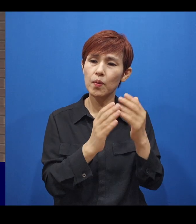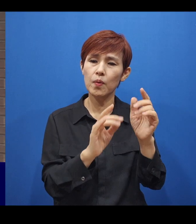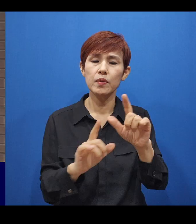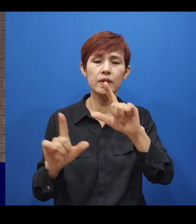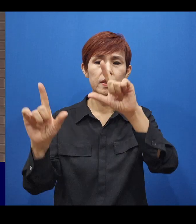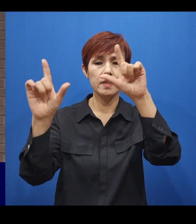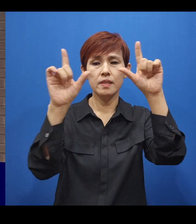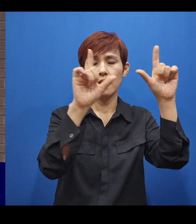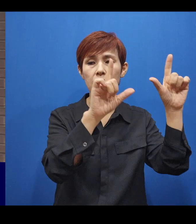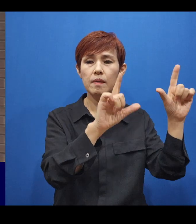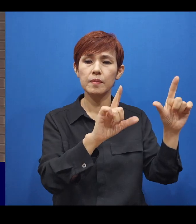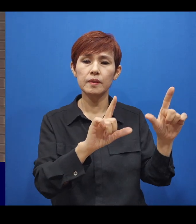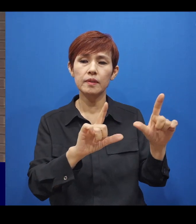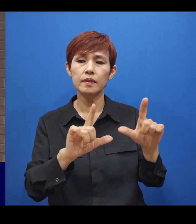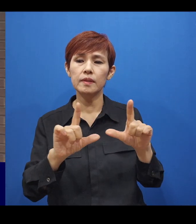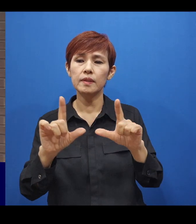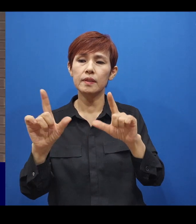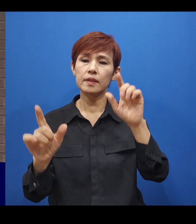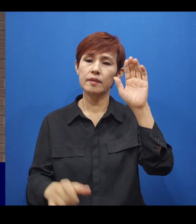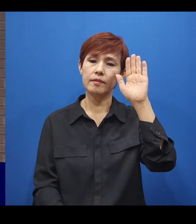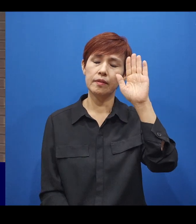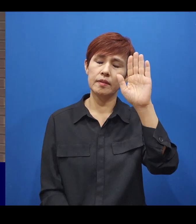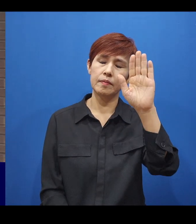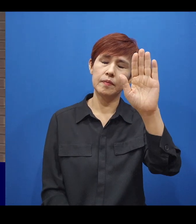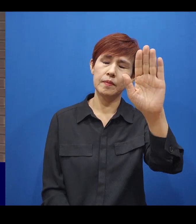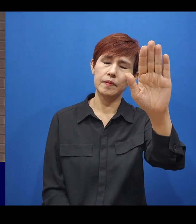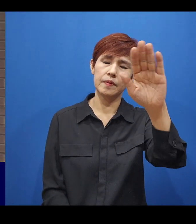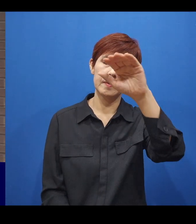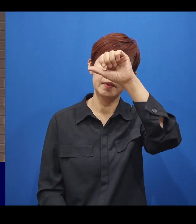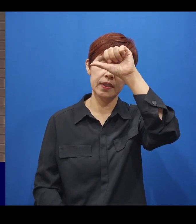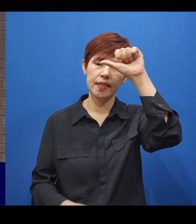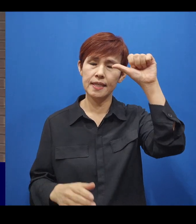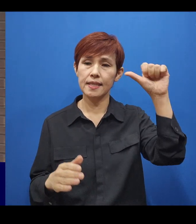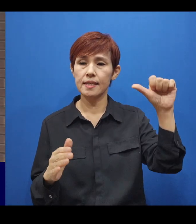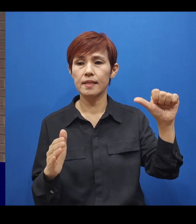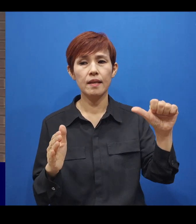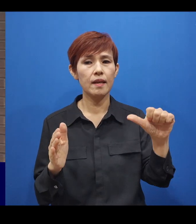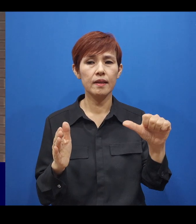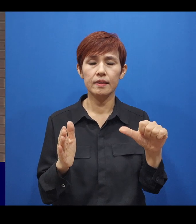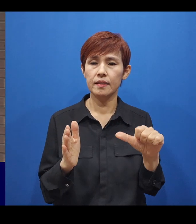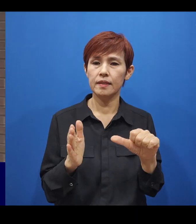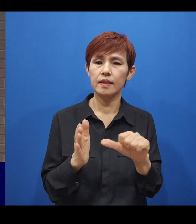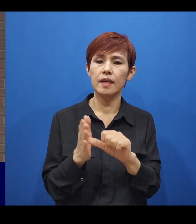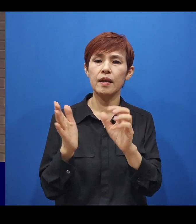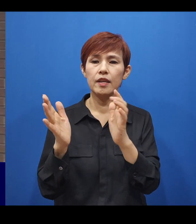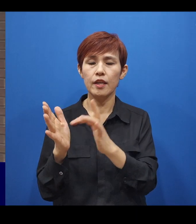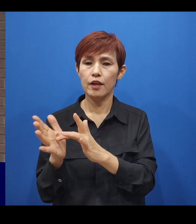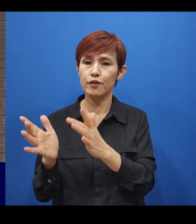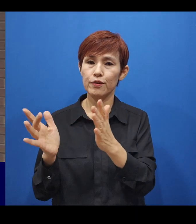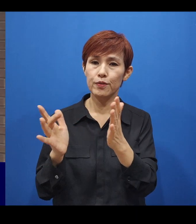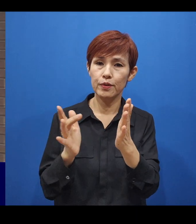나의 모든 삶을, 남은 모든 인생을